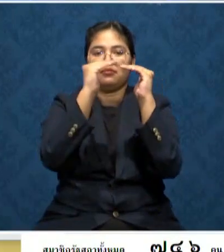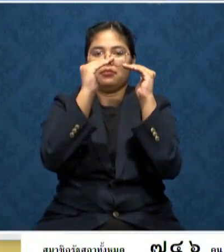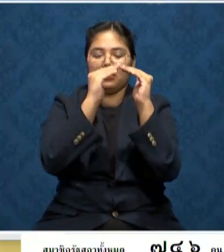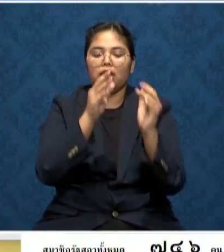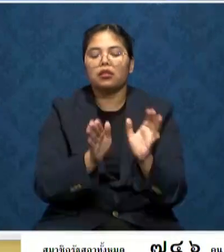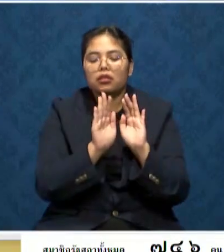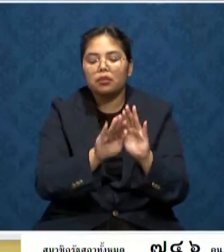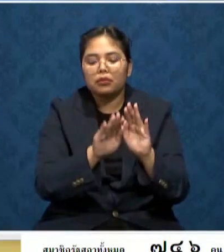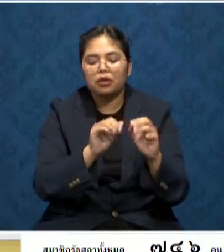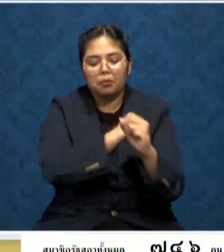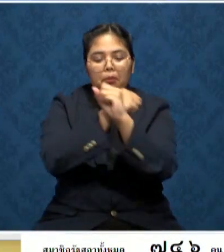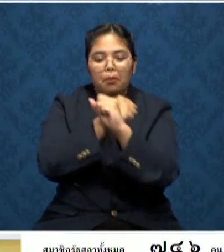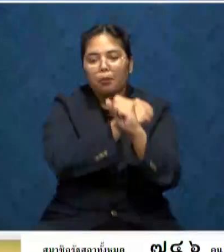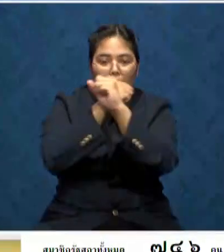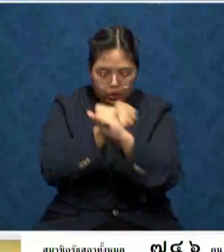็มป Edwardigan